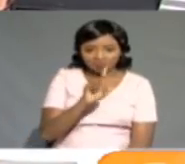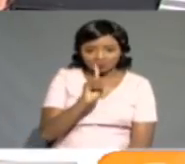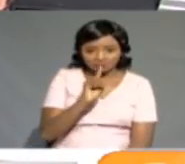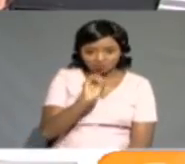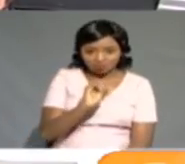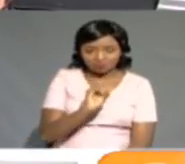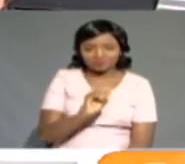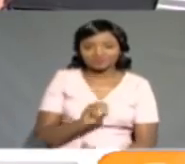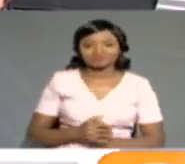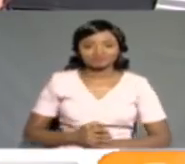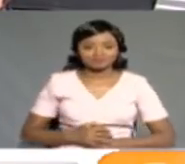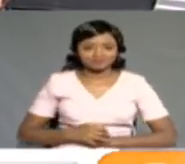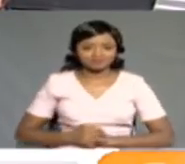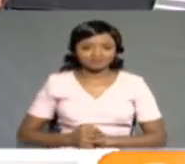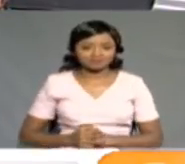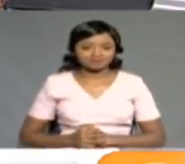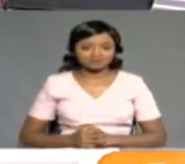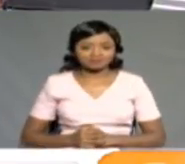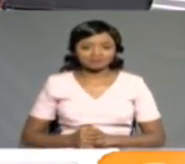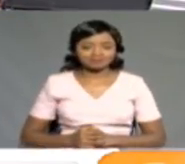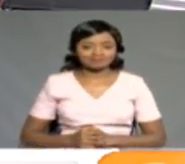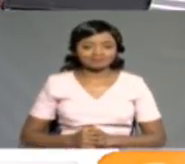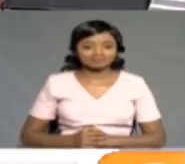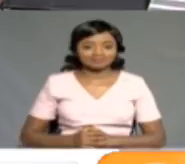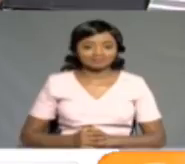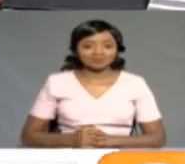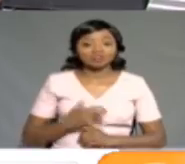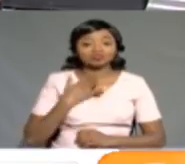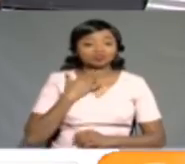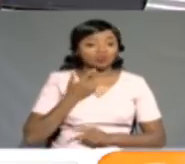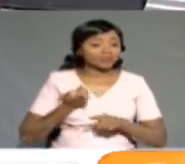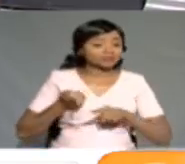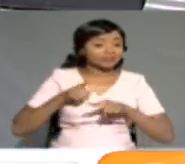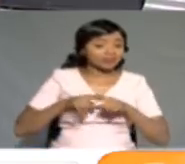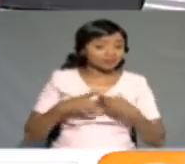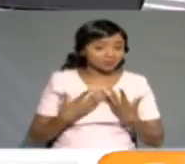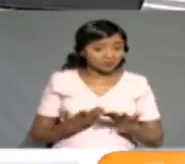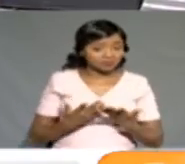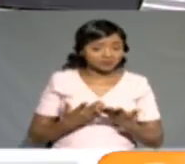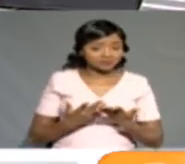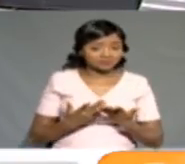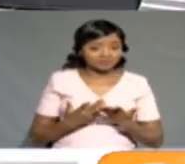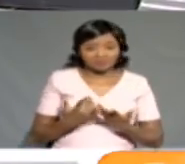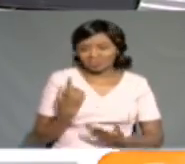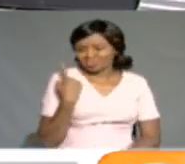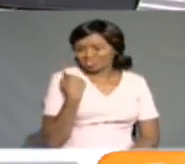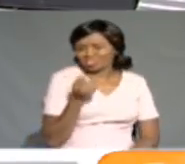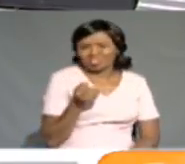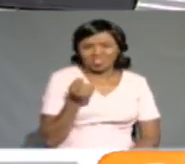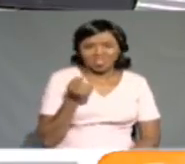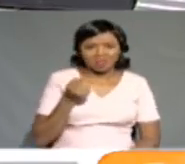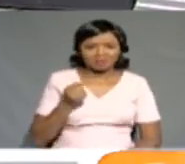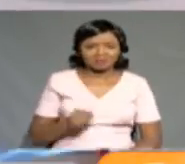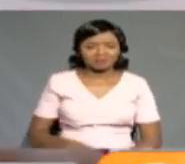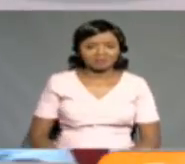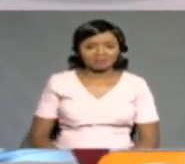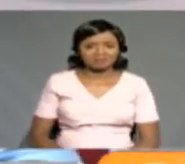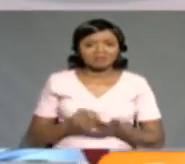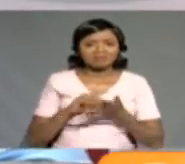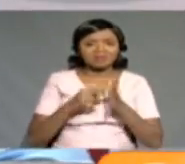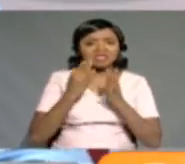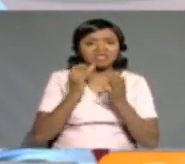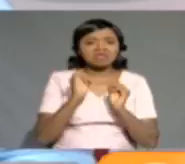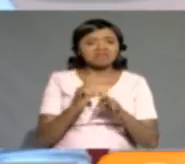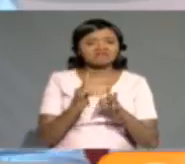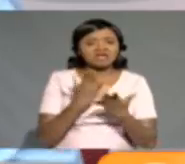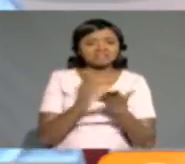mtondole. Ndiyo. Kitu ambacho ningependa kuongeza. Juzi juzi na majuzi kwa wale ambao wametaja. Kama kitu kimetokea, kwa